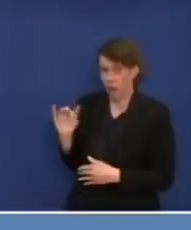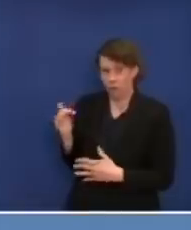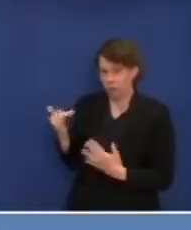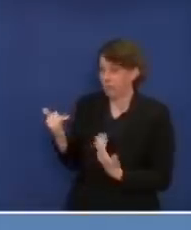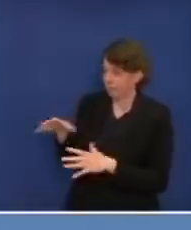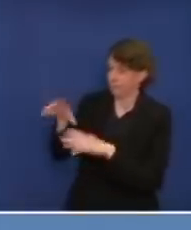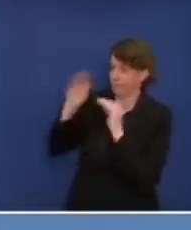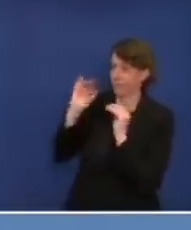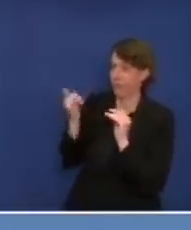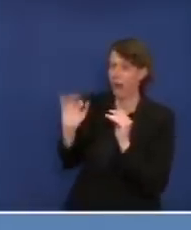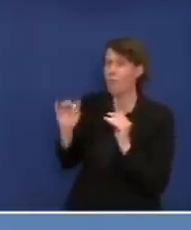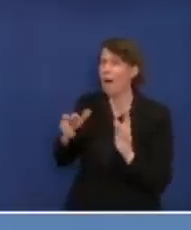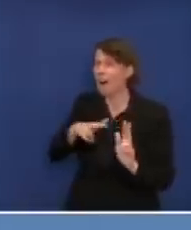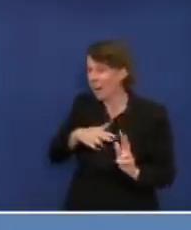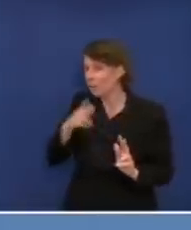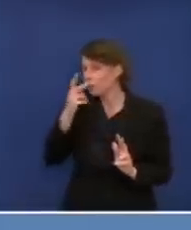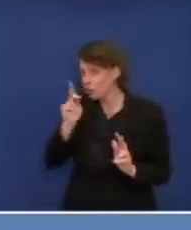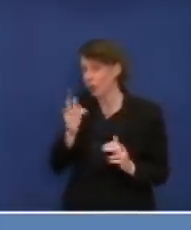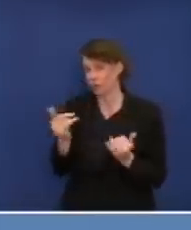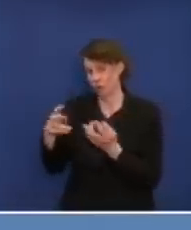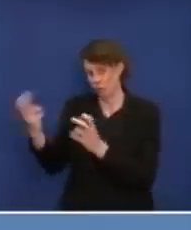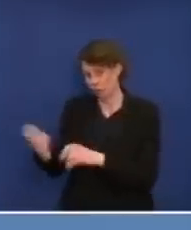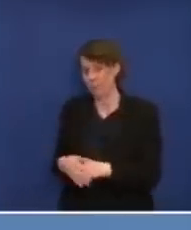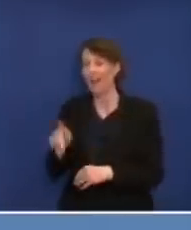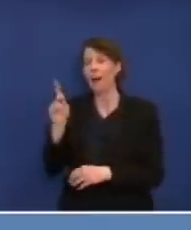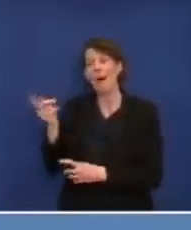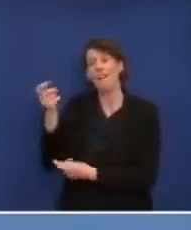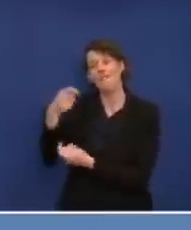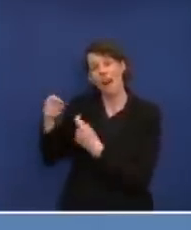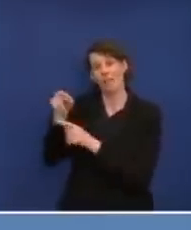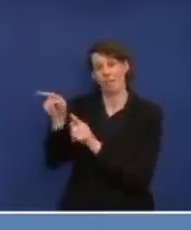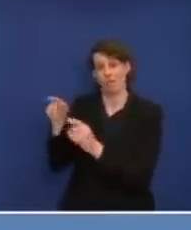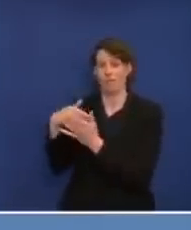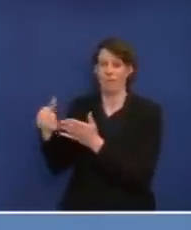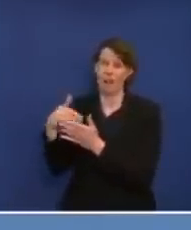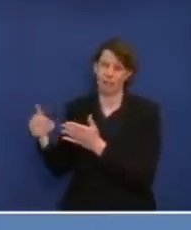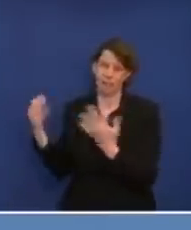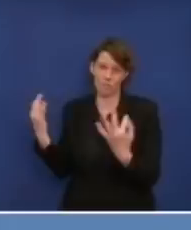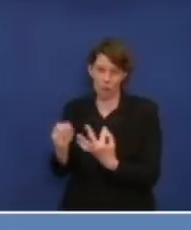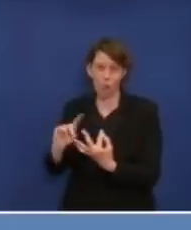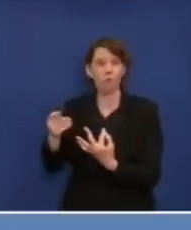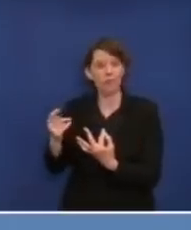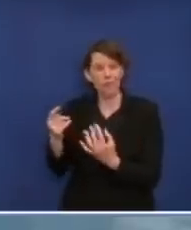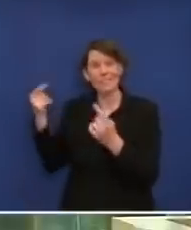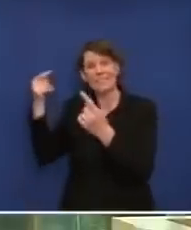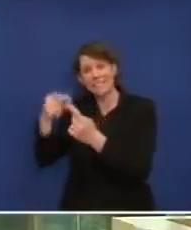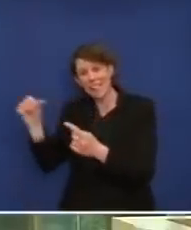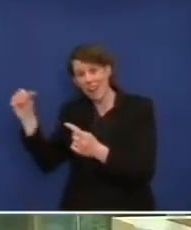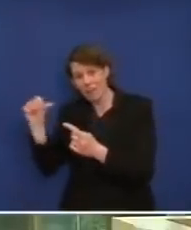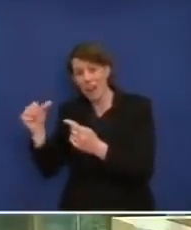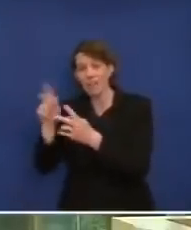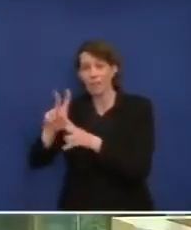Verhandlungen bleiben der beste Weg, um in Afghanistan Frieden und Stabilität zu erreichen.